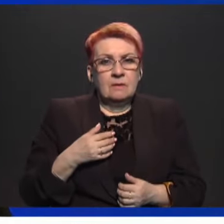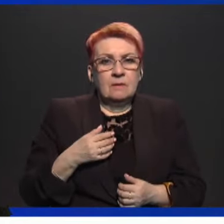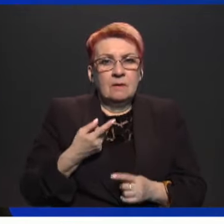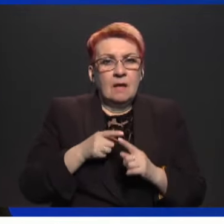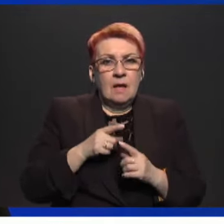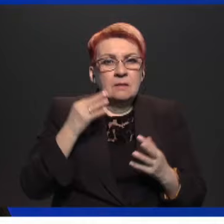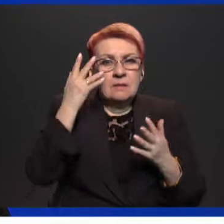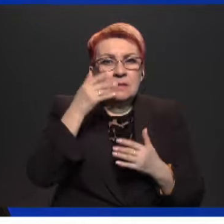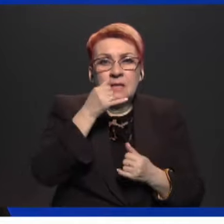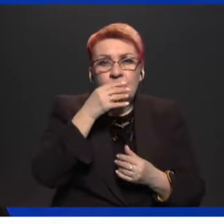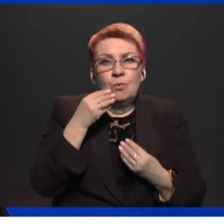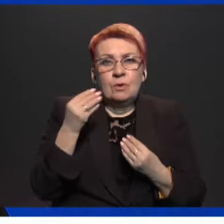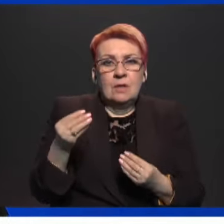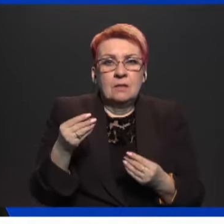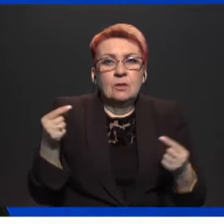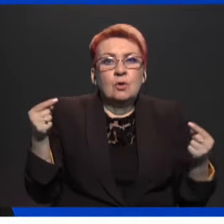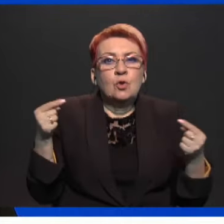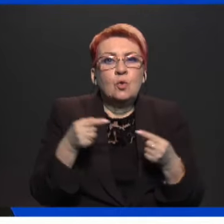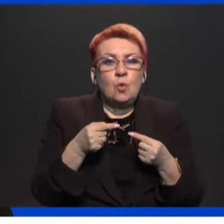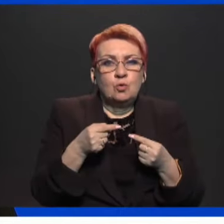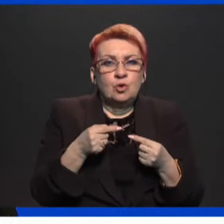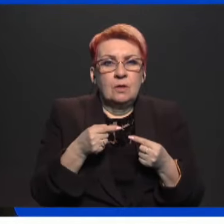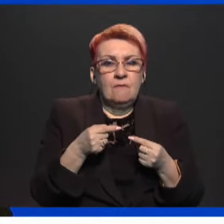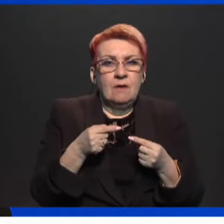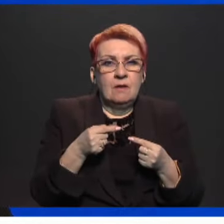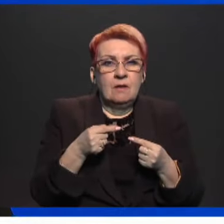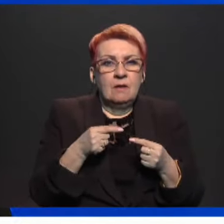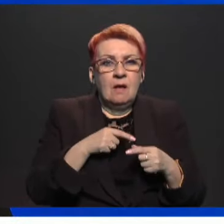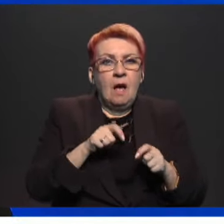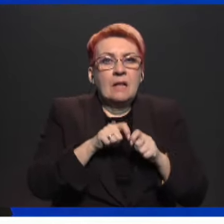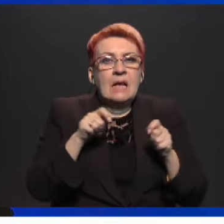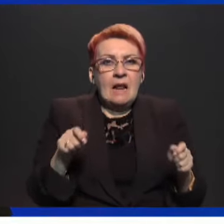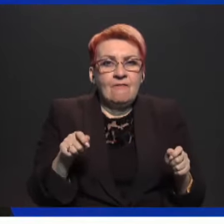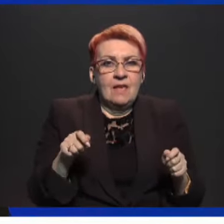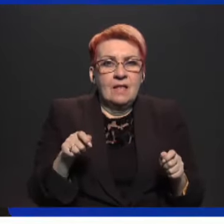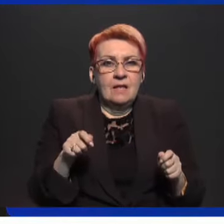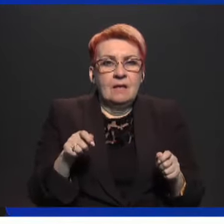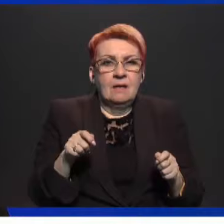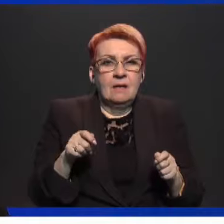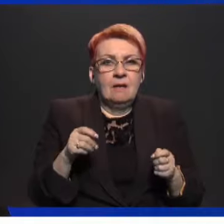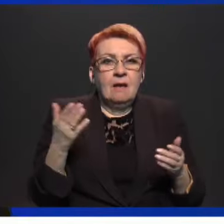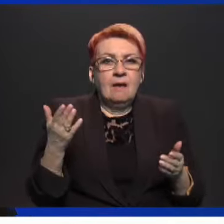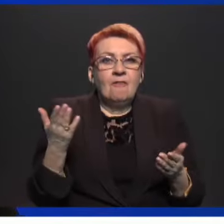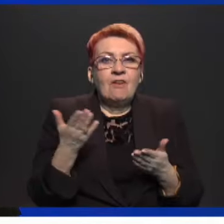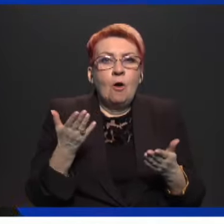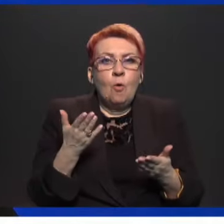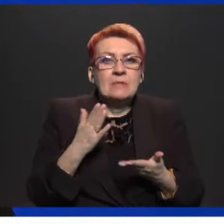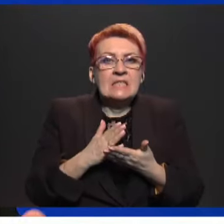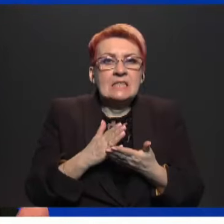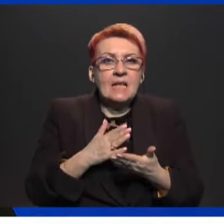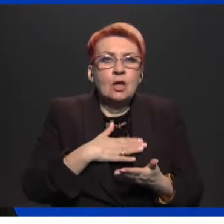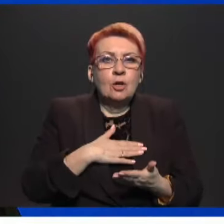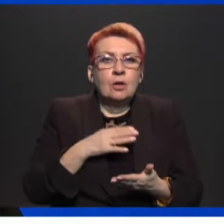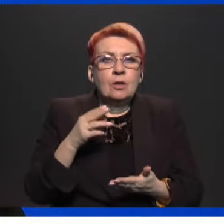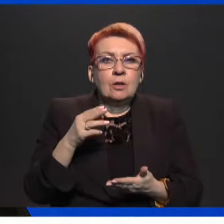не могут дать точного откровения о том, в каком состоянии находится душа усопшего человека. И вот